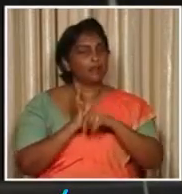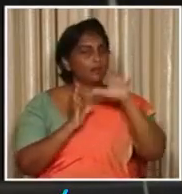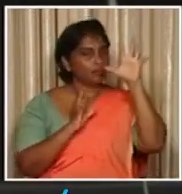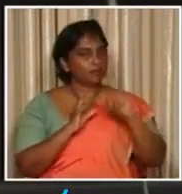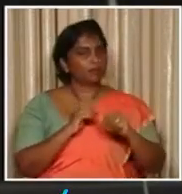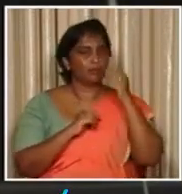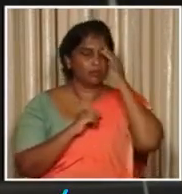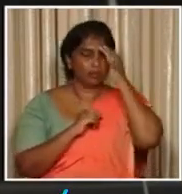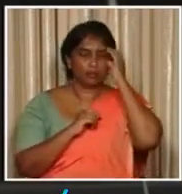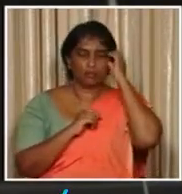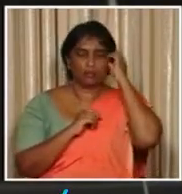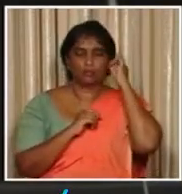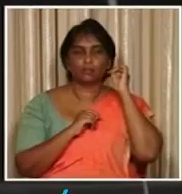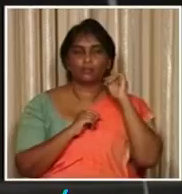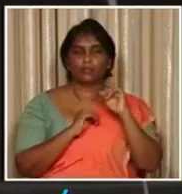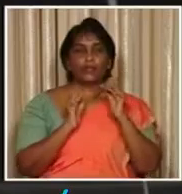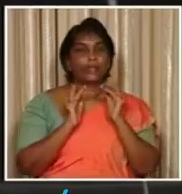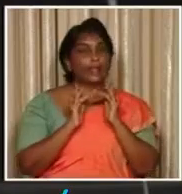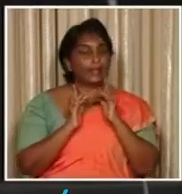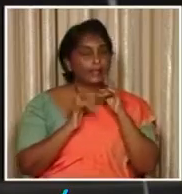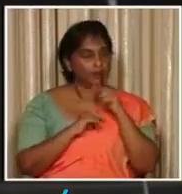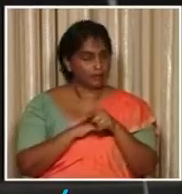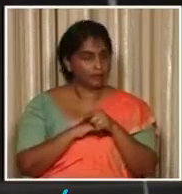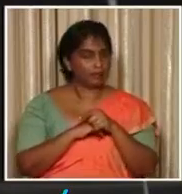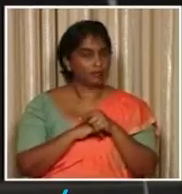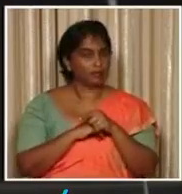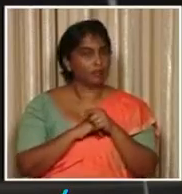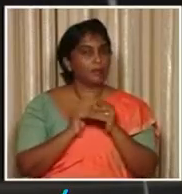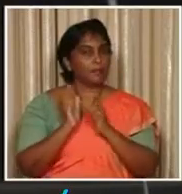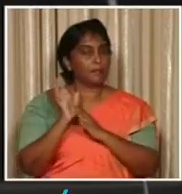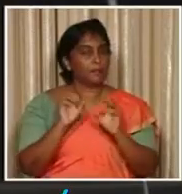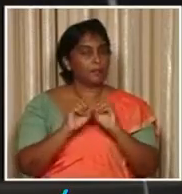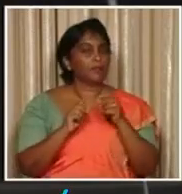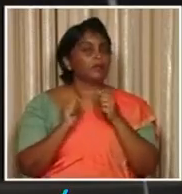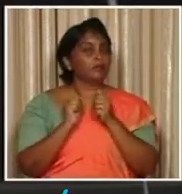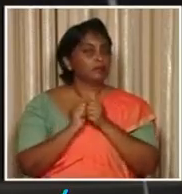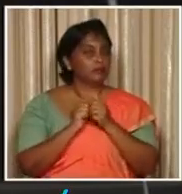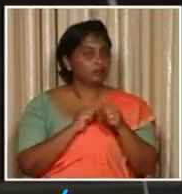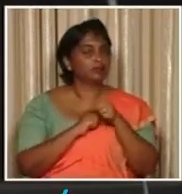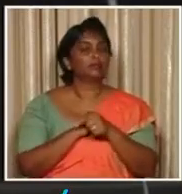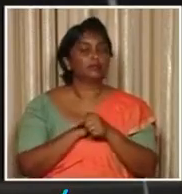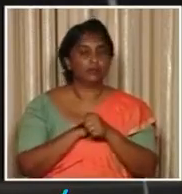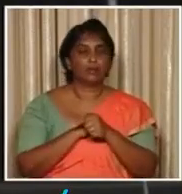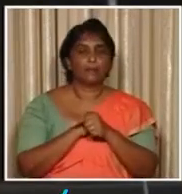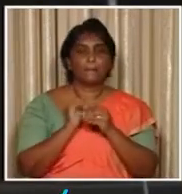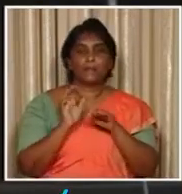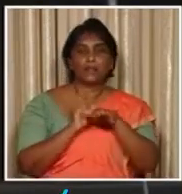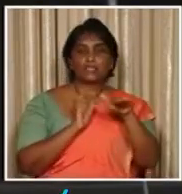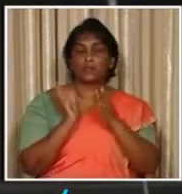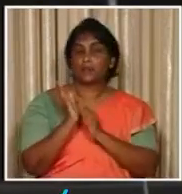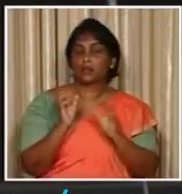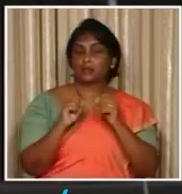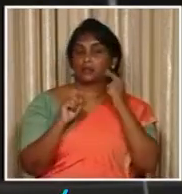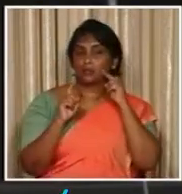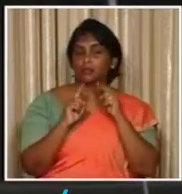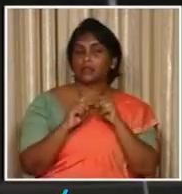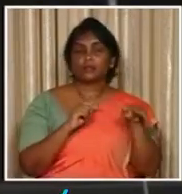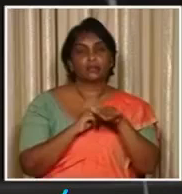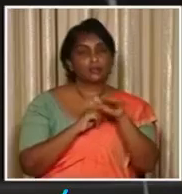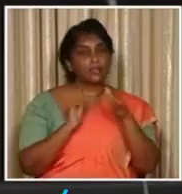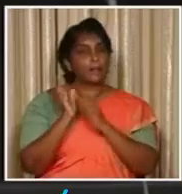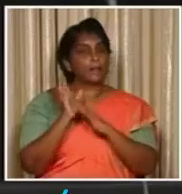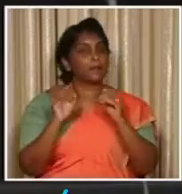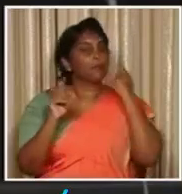අර මේ ඔන්ලයින් වැඩ කටයුතු පිළිබඳව ඒ සෝෂල් මීඩියා පිළිබඳව සමාජ